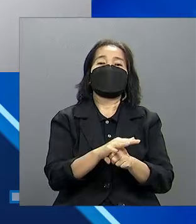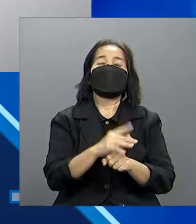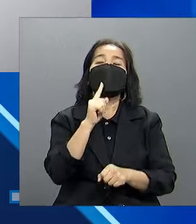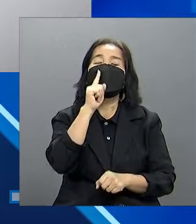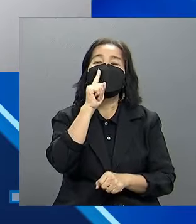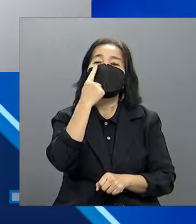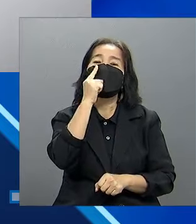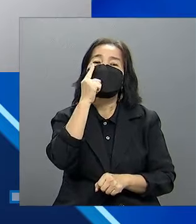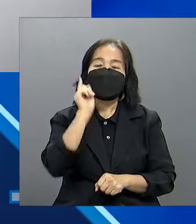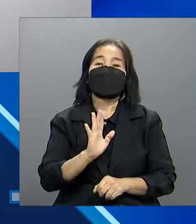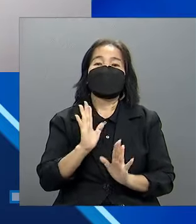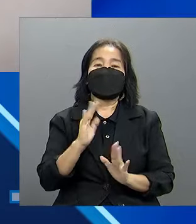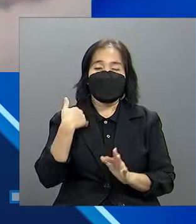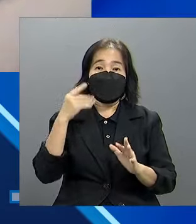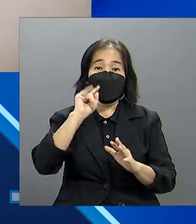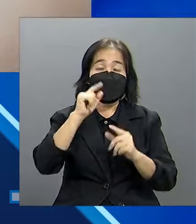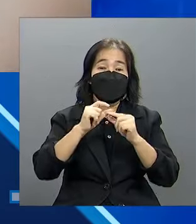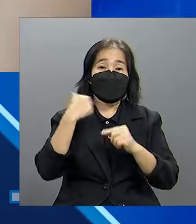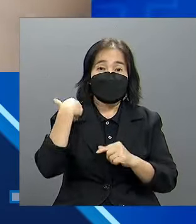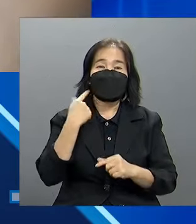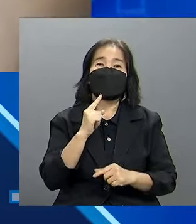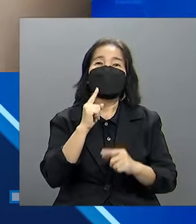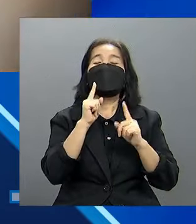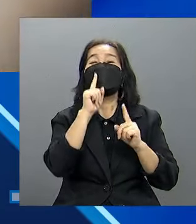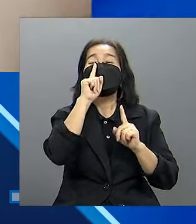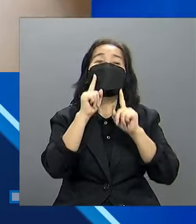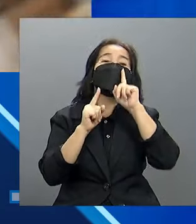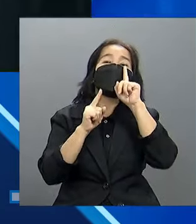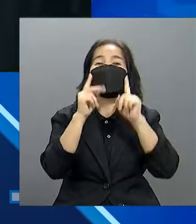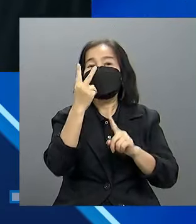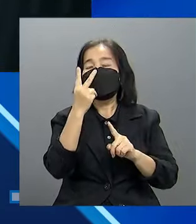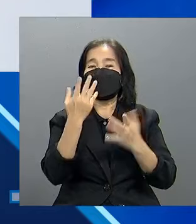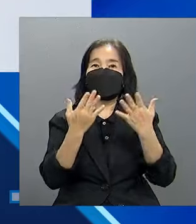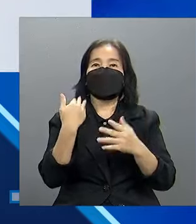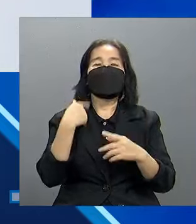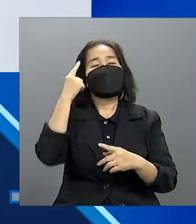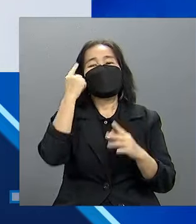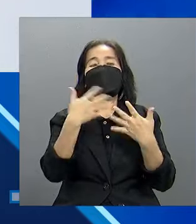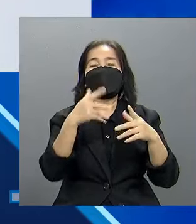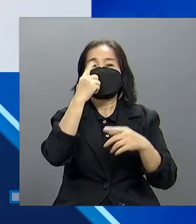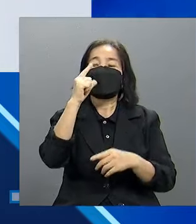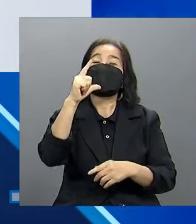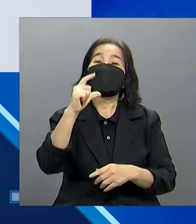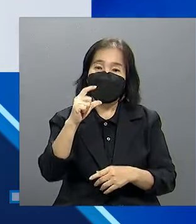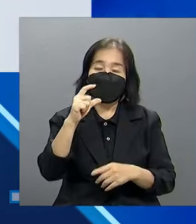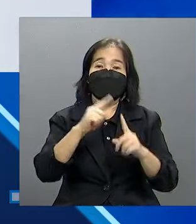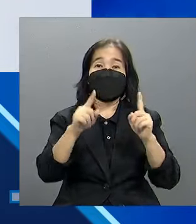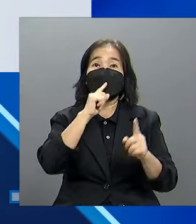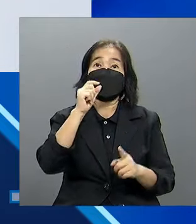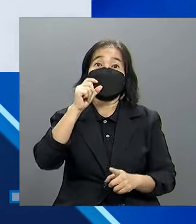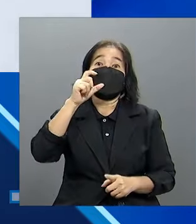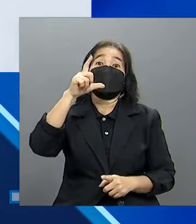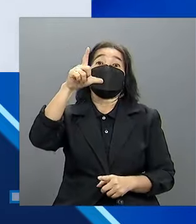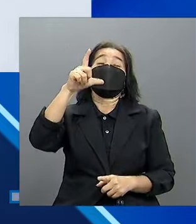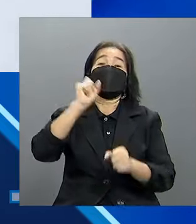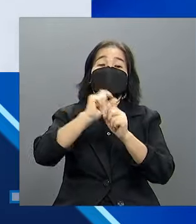ล้วก็บางอันก็จะใส่สองข้างด้วยอันนี้ไม่ค่อยน่ากลัวเท่าไหร่เพราะมันตื้นๆใช่ไหมคะ ค่ะ แต่ว่ามันจะมีอีก